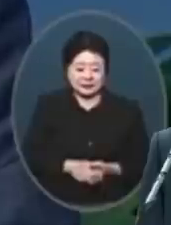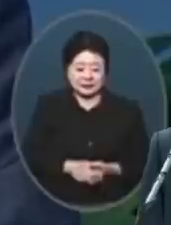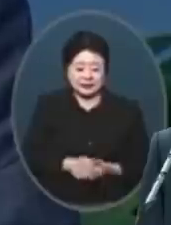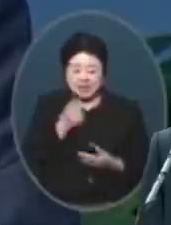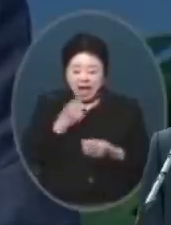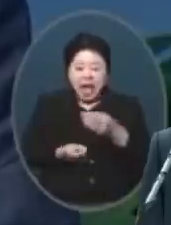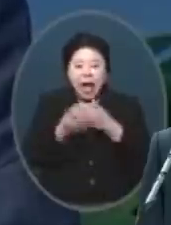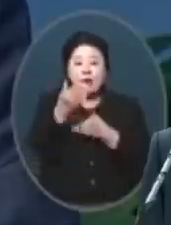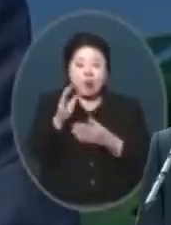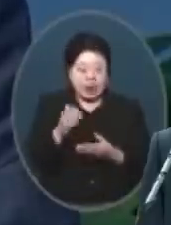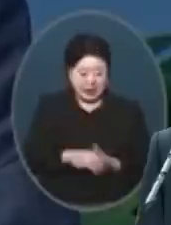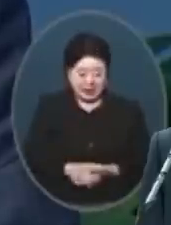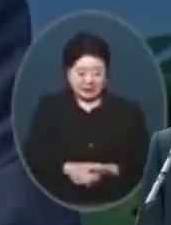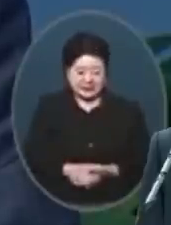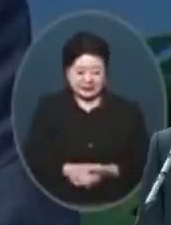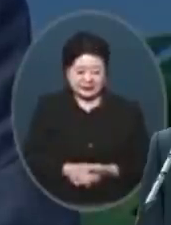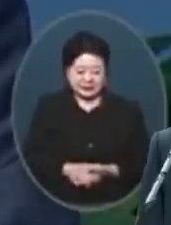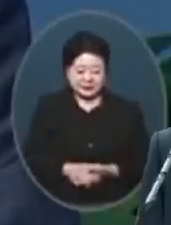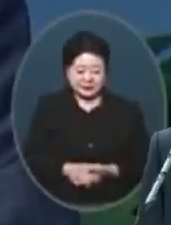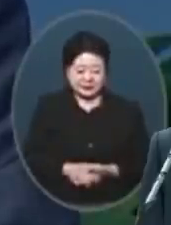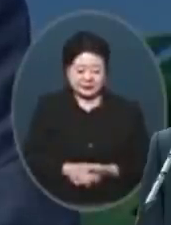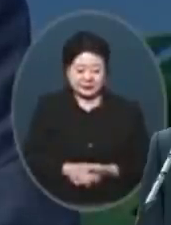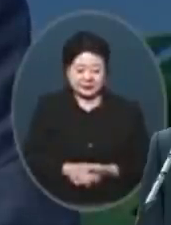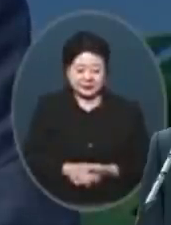항복한다는 것입니다.